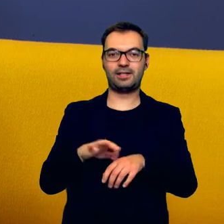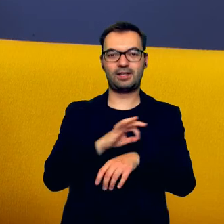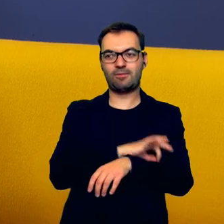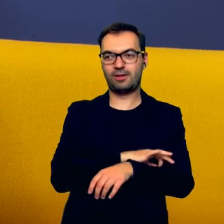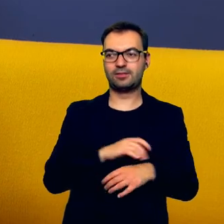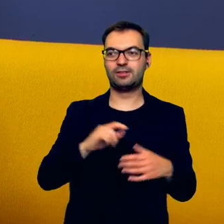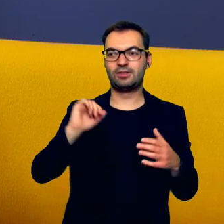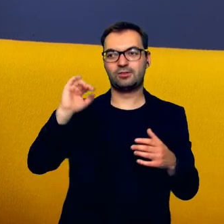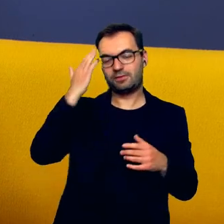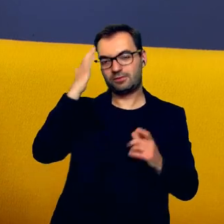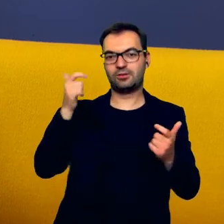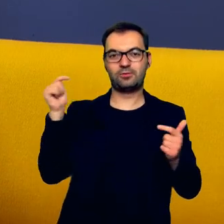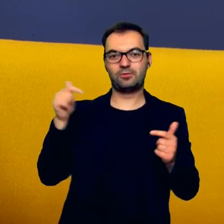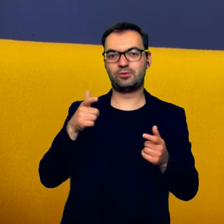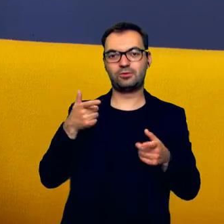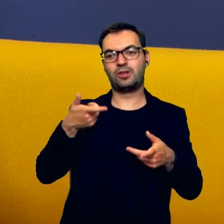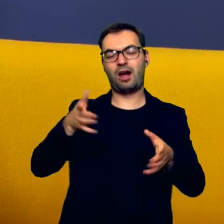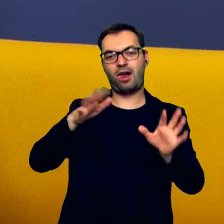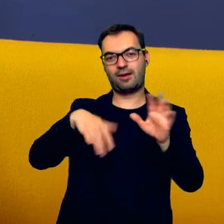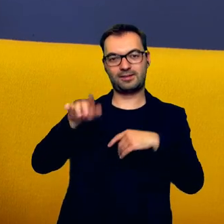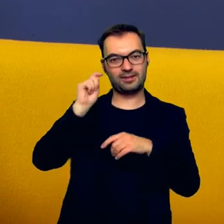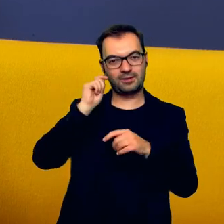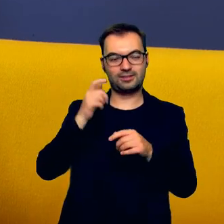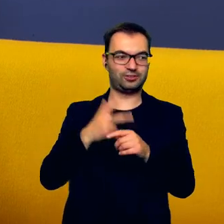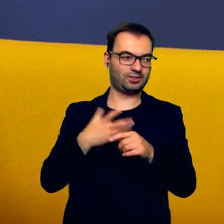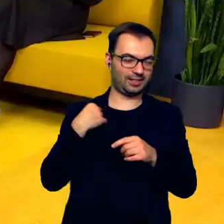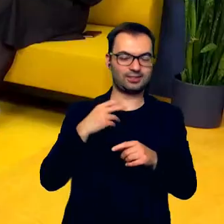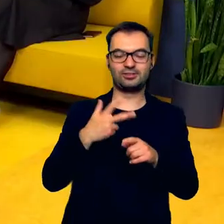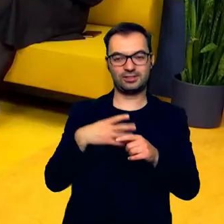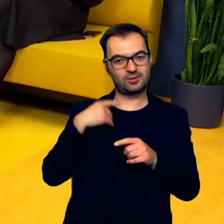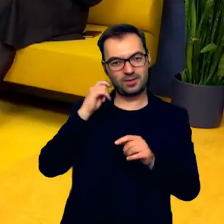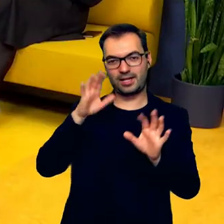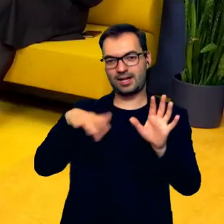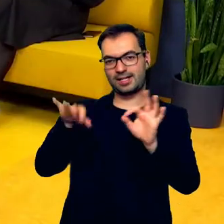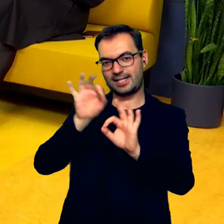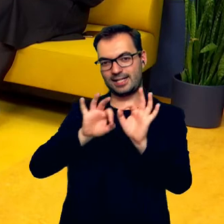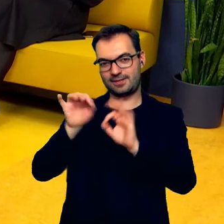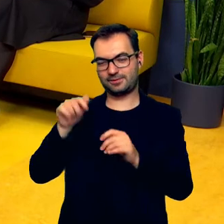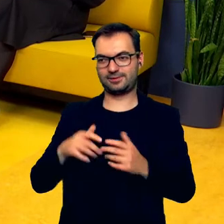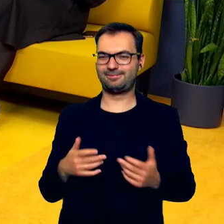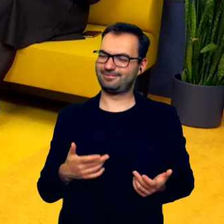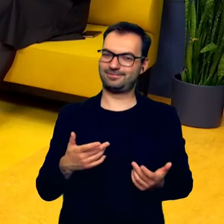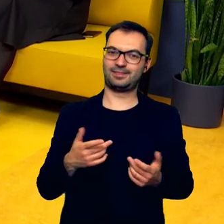kilometrów i dowiaduje się, że ma być uwodzicielem. 30-latki.